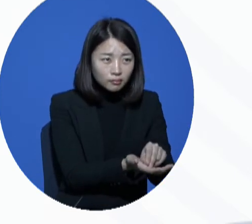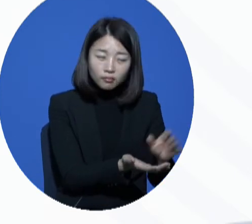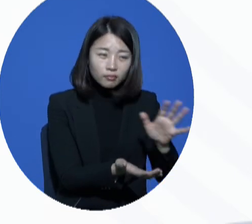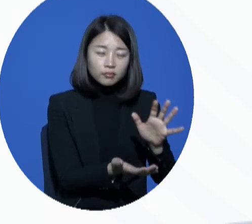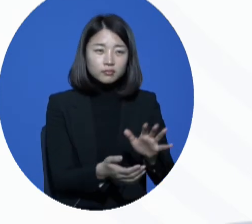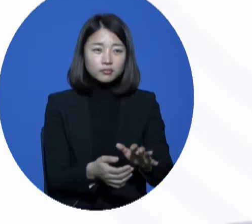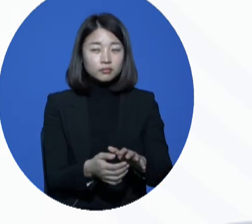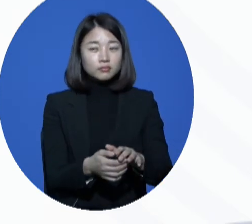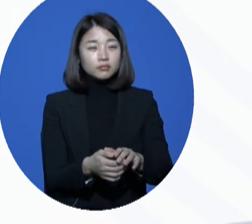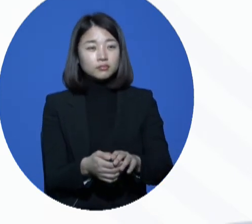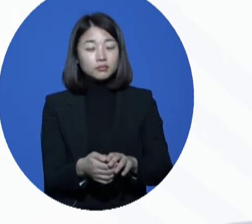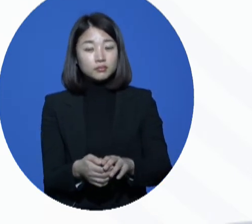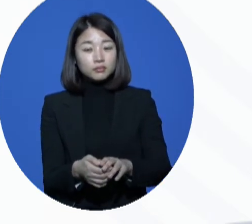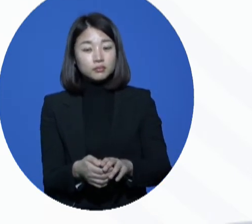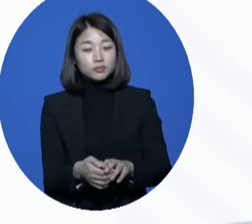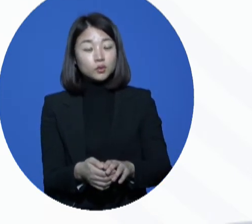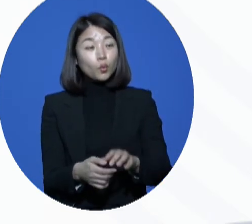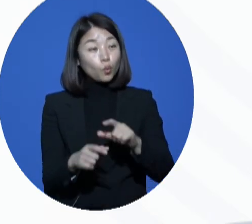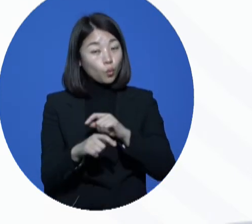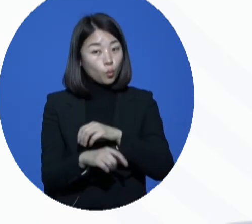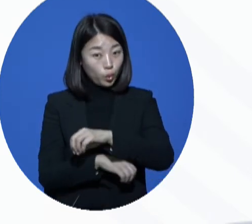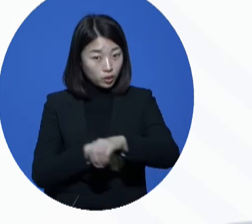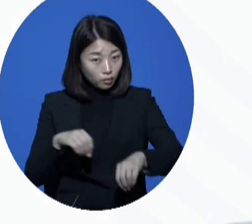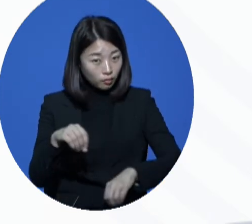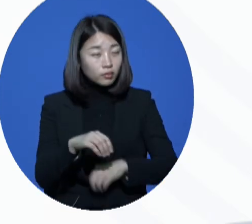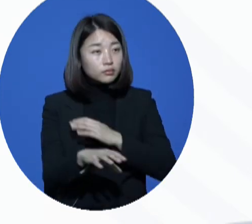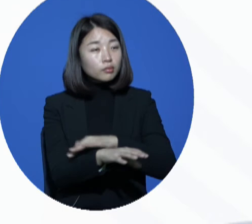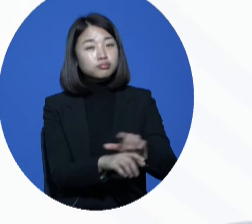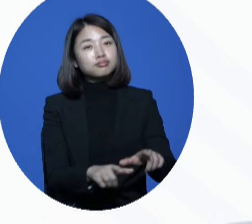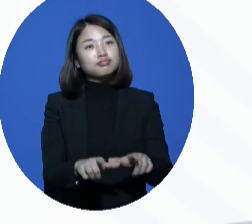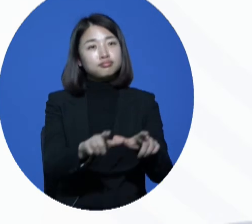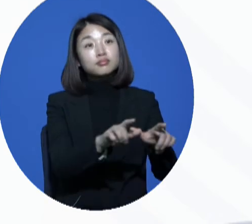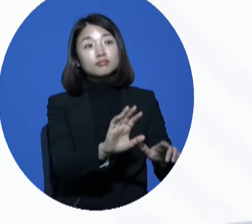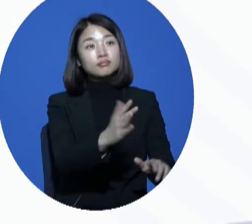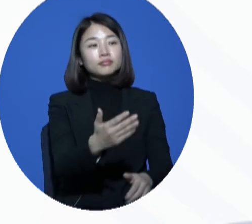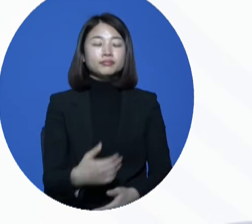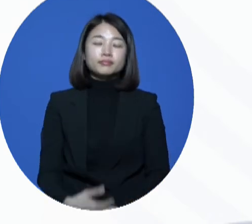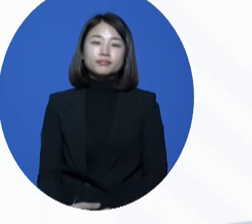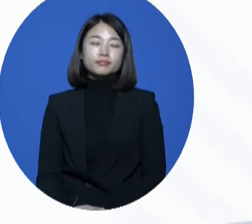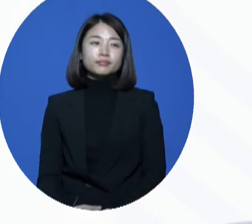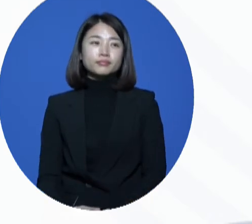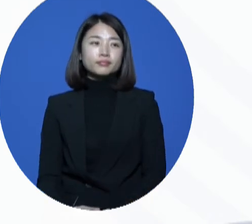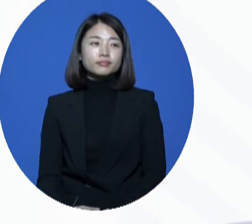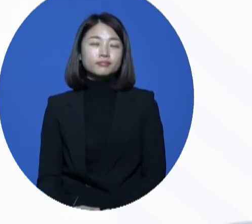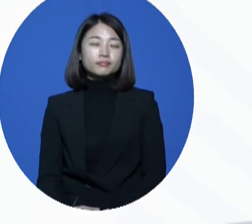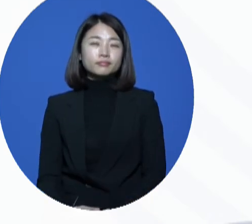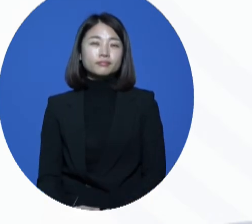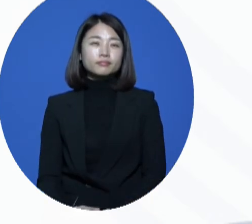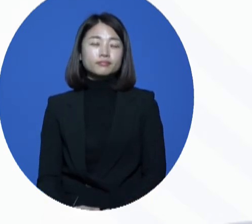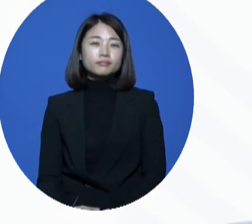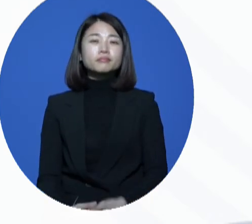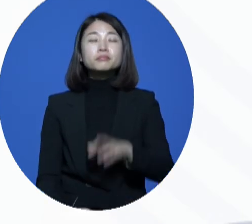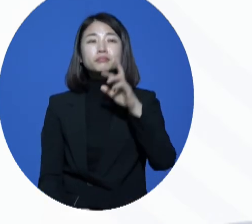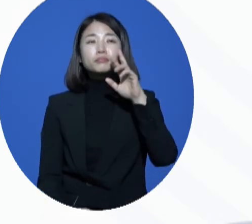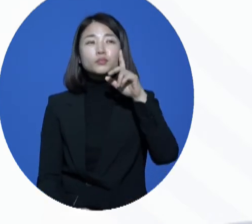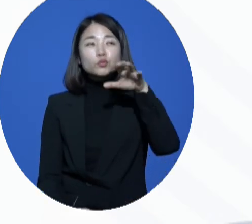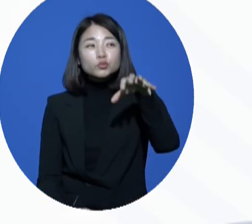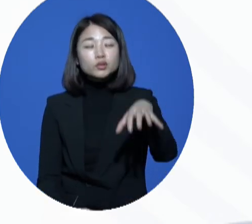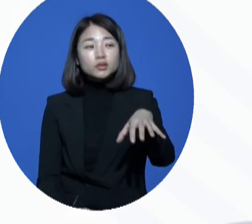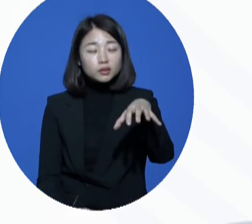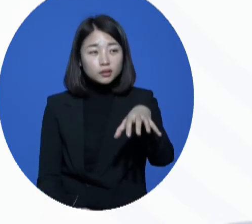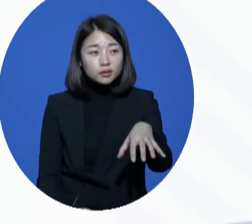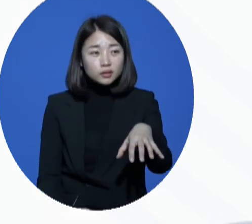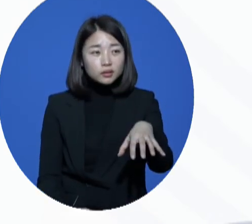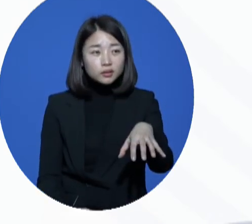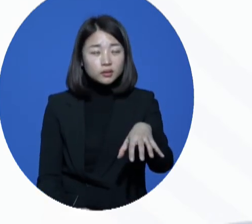개선되는 것도 중증 장애인들이 더 컸다라는 것도 알 수 있었습니다. 가장 대표적인 예로 미국에서 가장